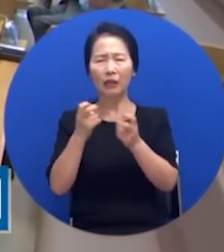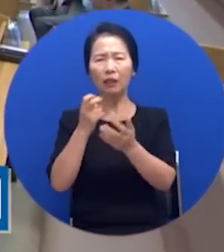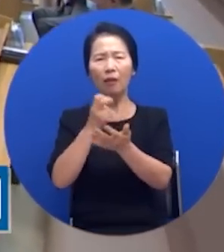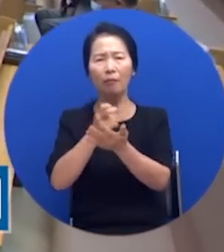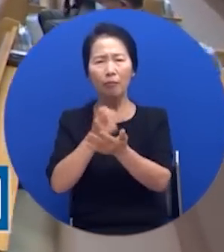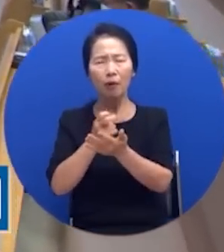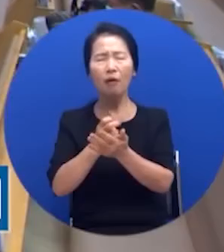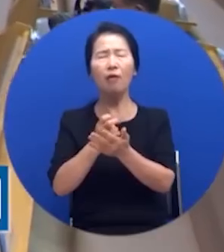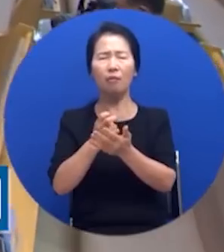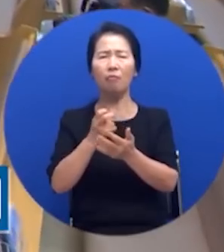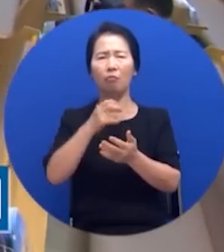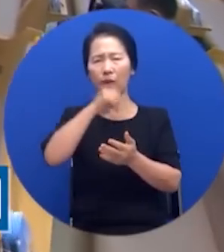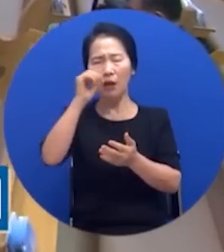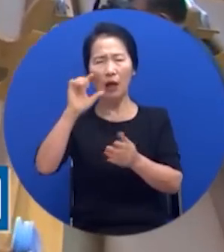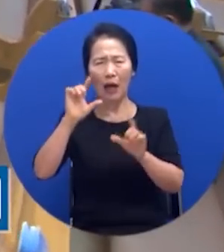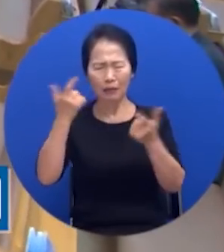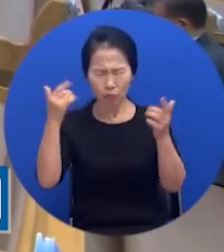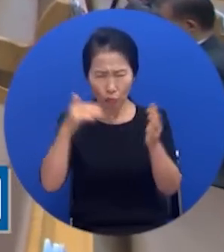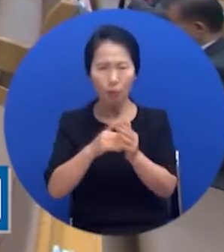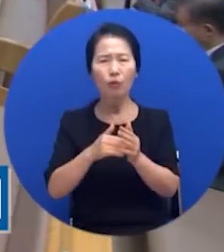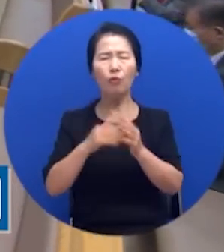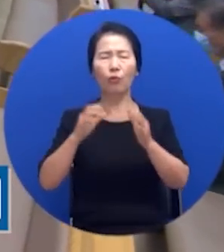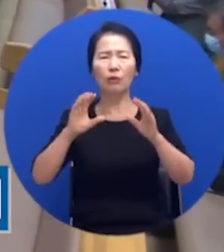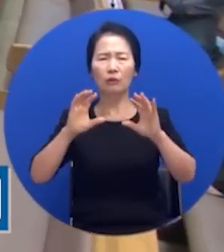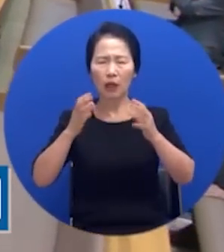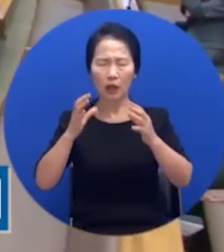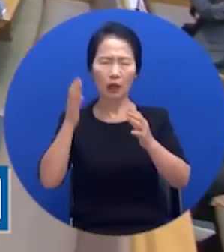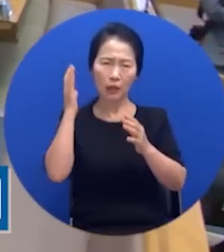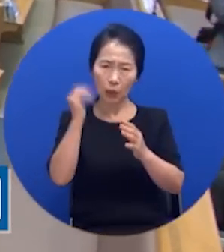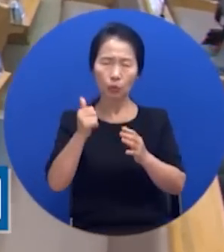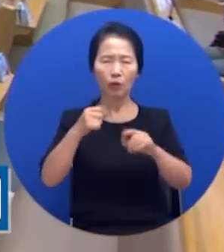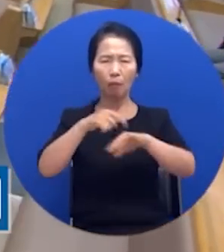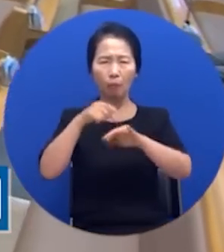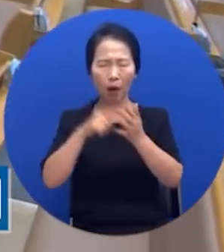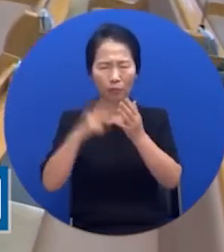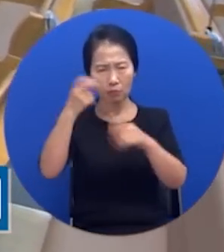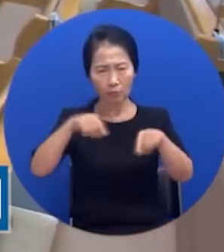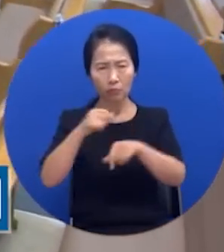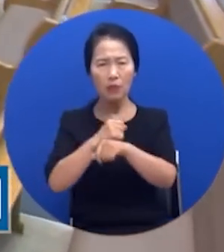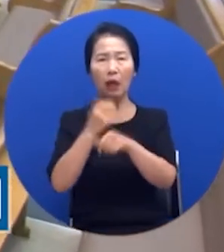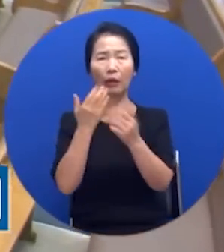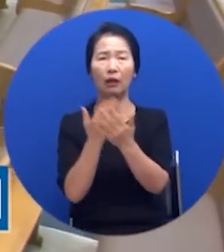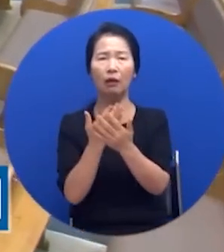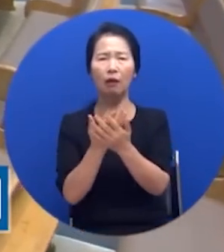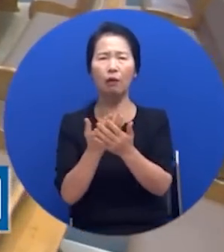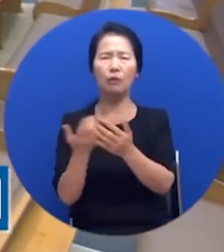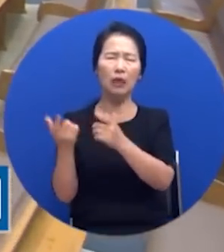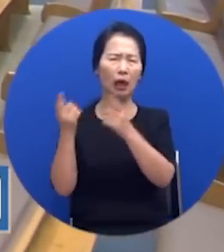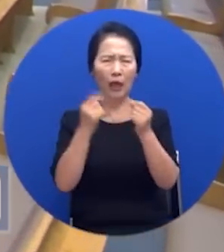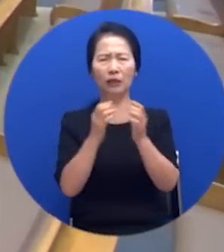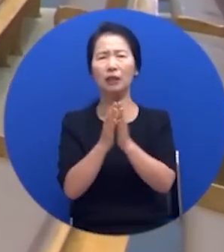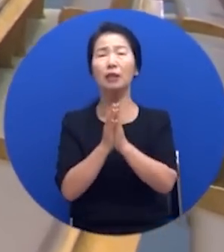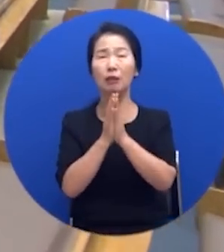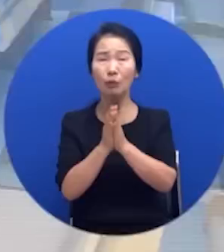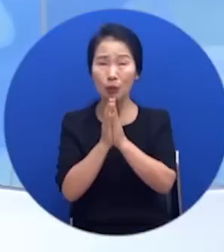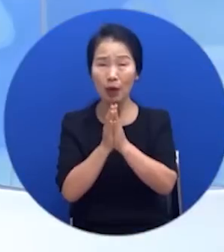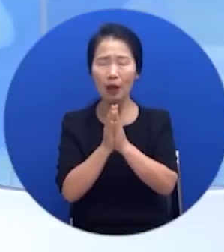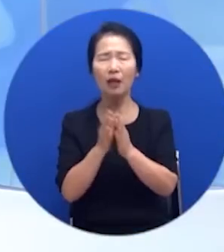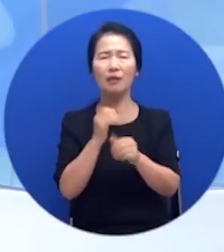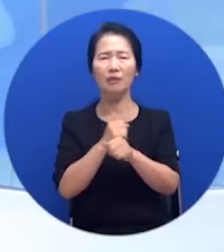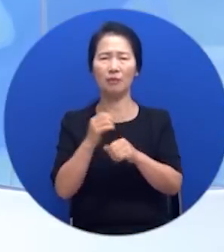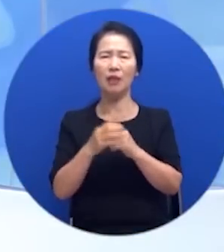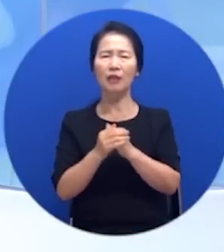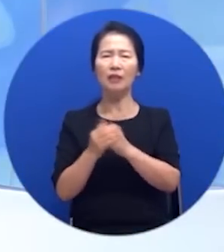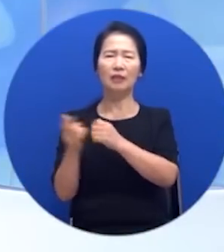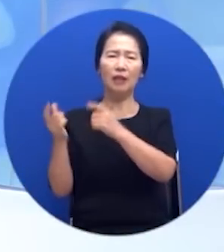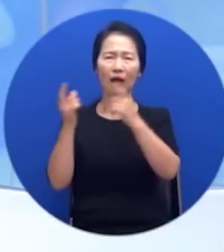대통령님과 위정자들과 이 국회의원님들의 마음을 주관해 주시기를 다 같이 통성으로 주님 한번 부르고